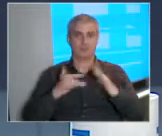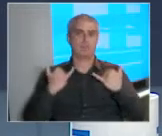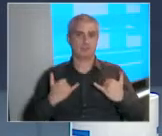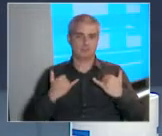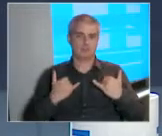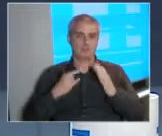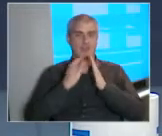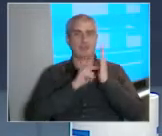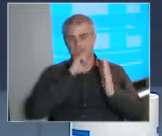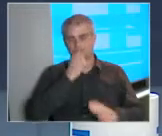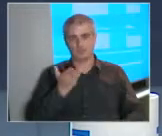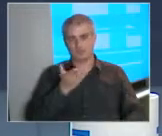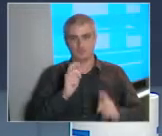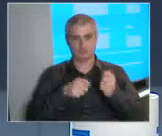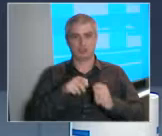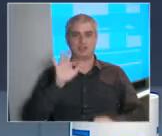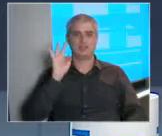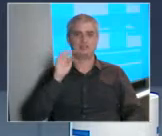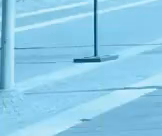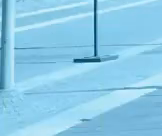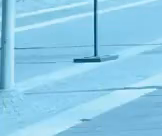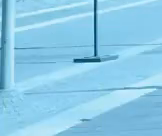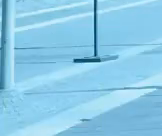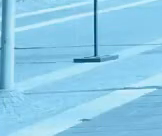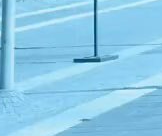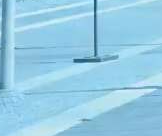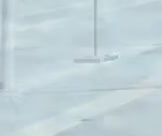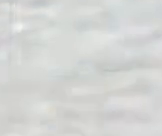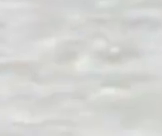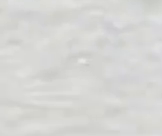אלה. חקיקה היסטורית מגישה תס גדות.